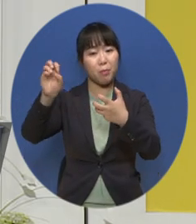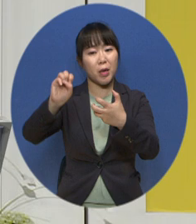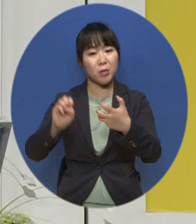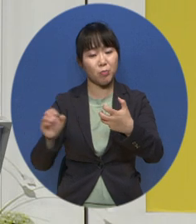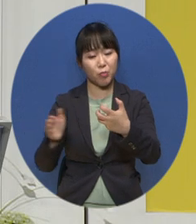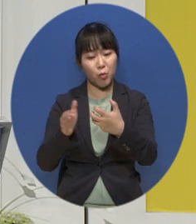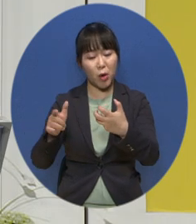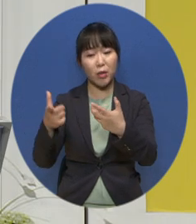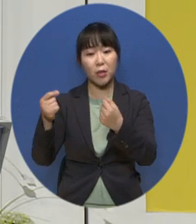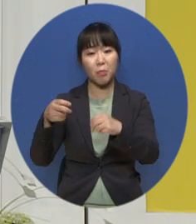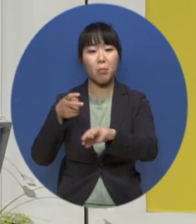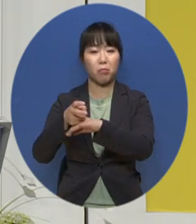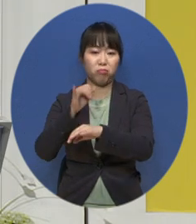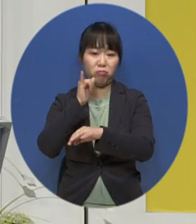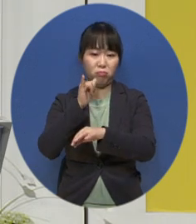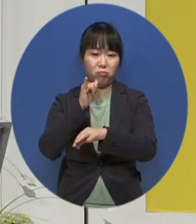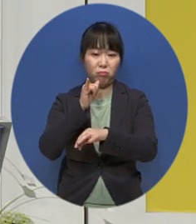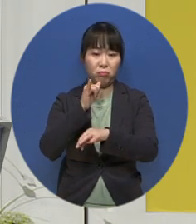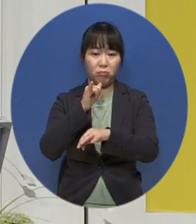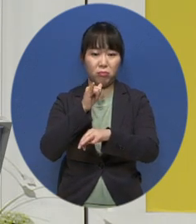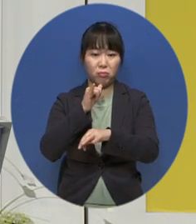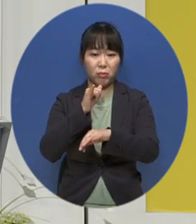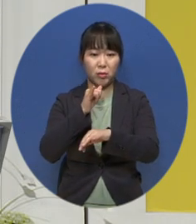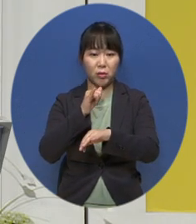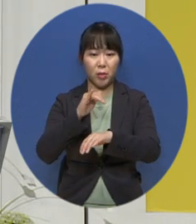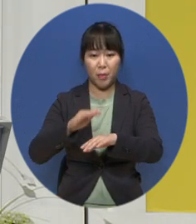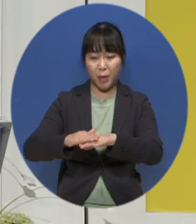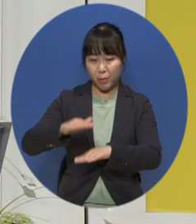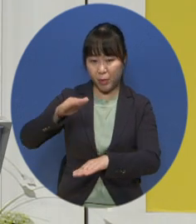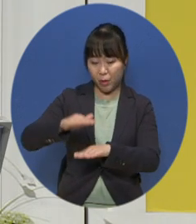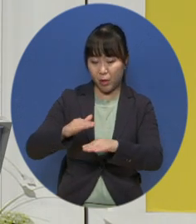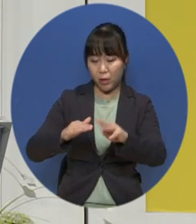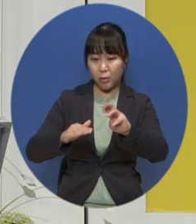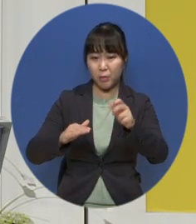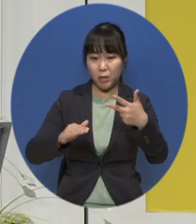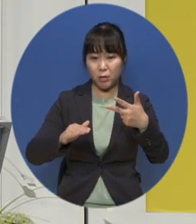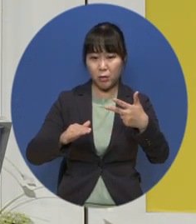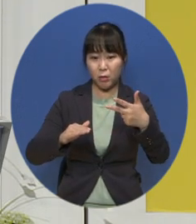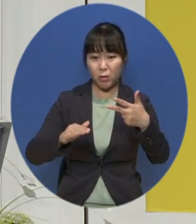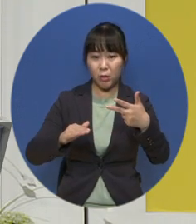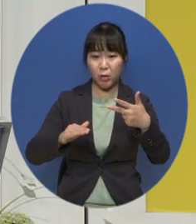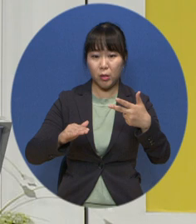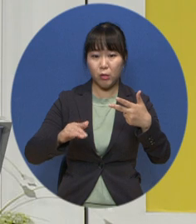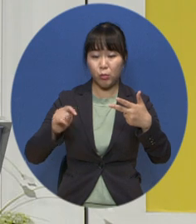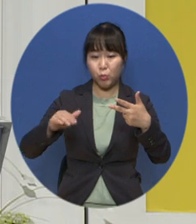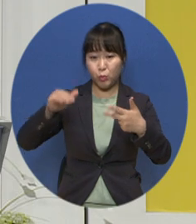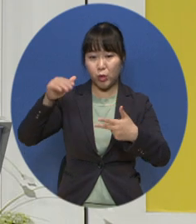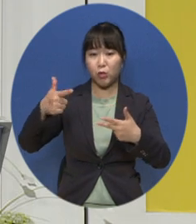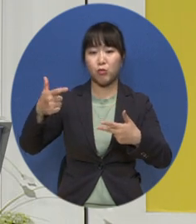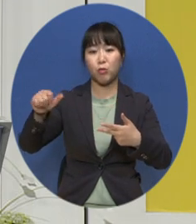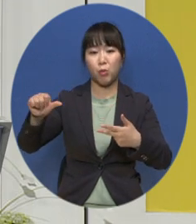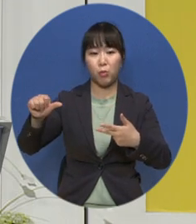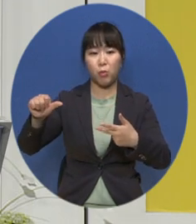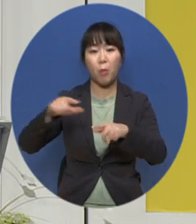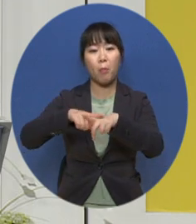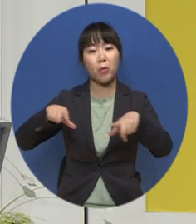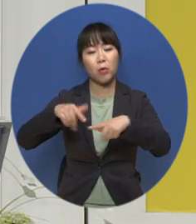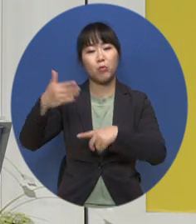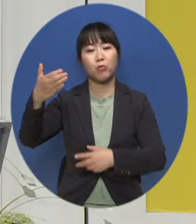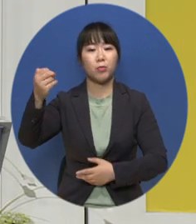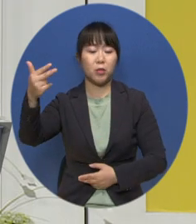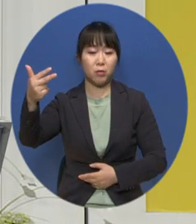상입니다 중 개어 3번 37cm 워요 중요사항 65세 끄 추어 보통 포스는 97cm 입니다요